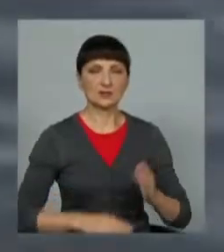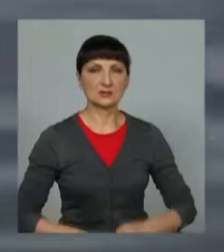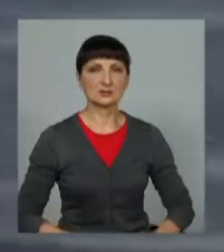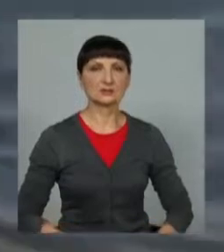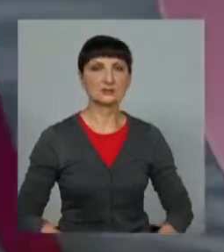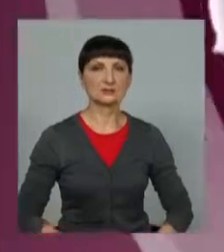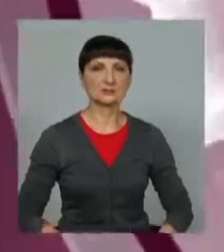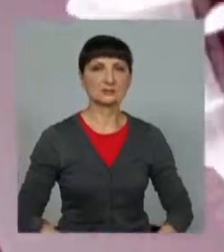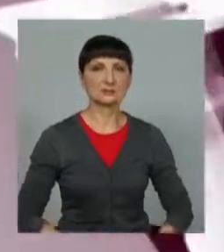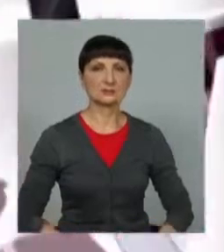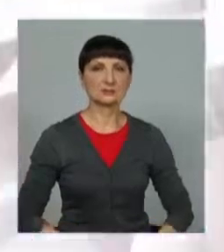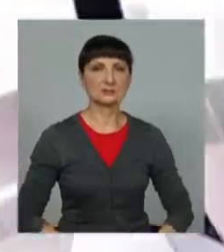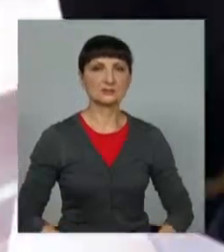выпуске.